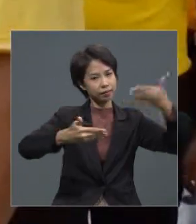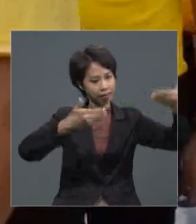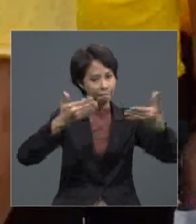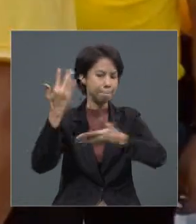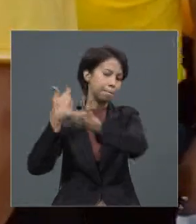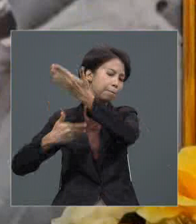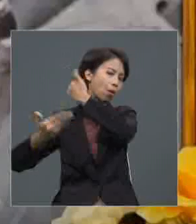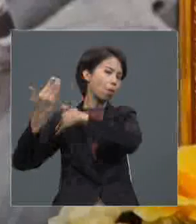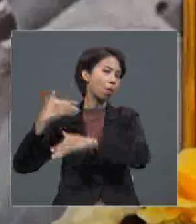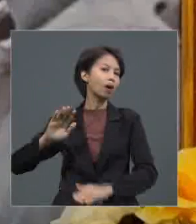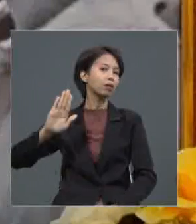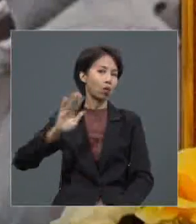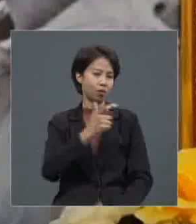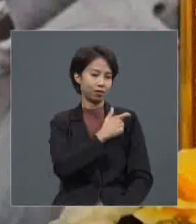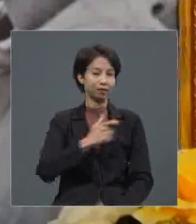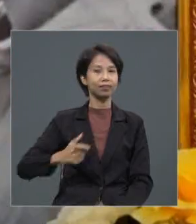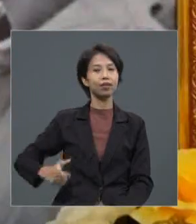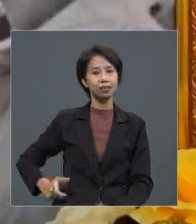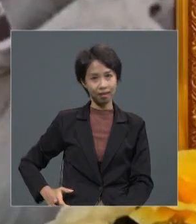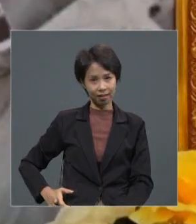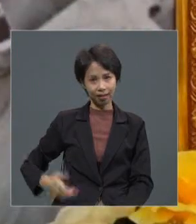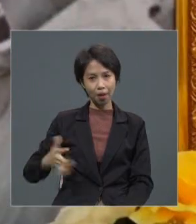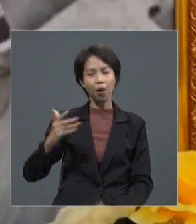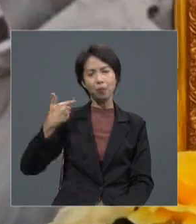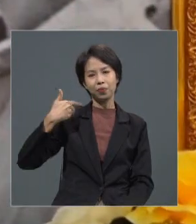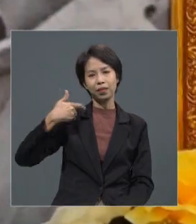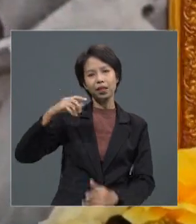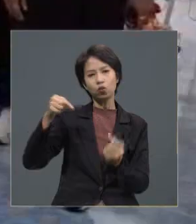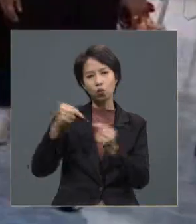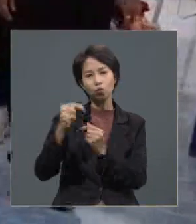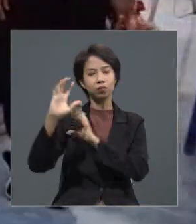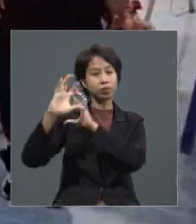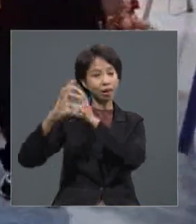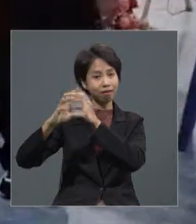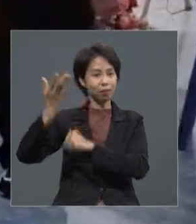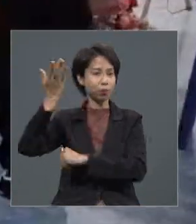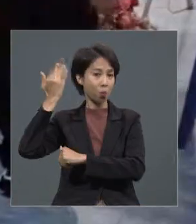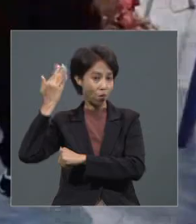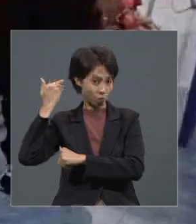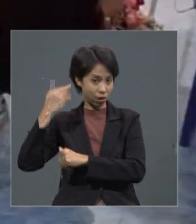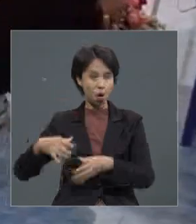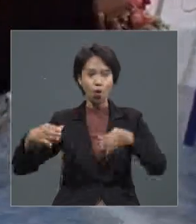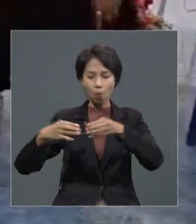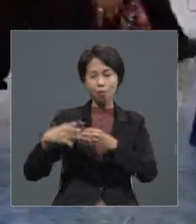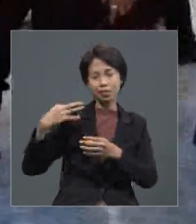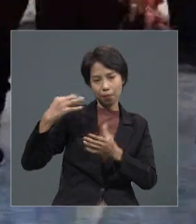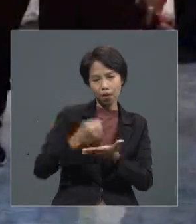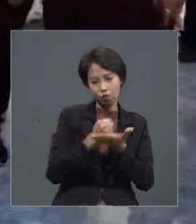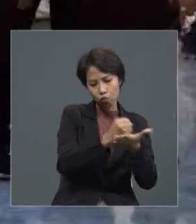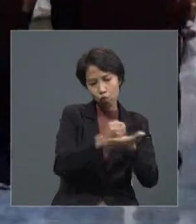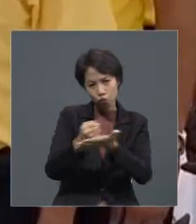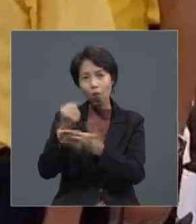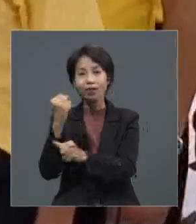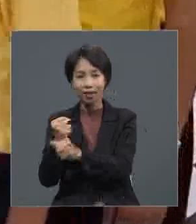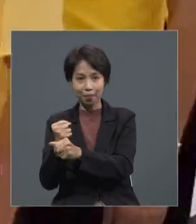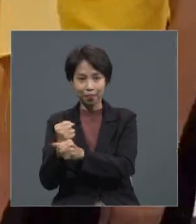ติของพระบาทสมเด็จพระเจ้าอยู่หัวแล้วมีการฉายภาพยนตร์สารคดีเฉลิมพระเกียรติกิจกรรมจิตอาสาบำเพ็ญประโยชน์และมีการแสดง